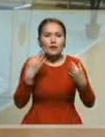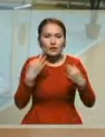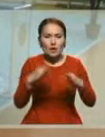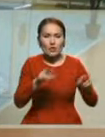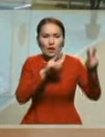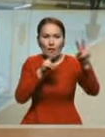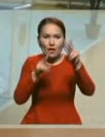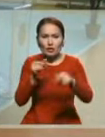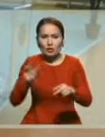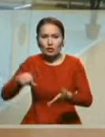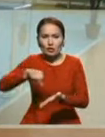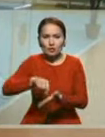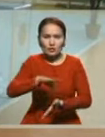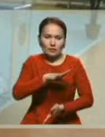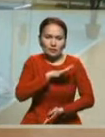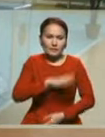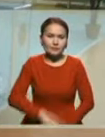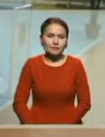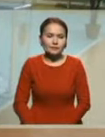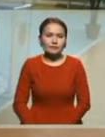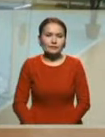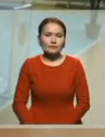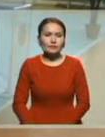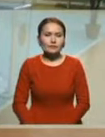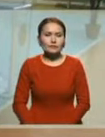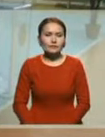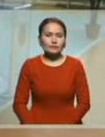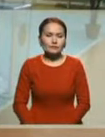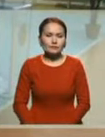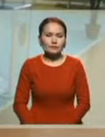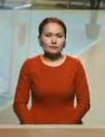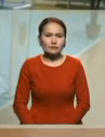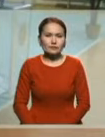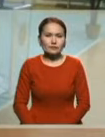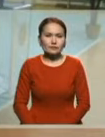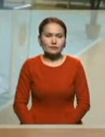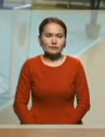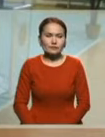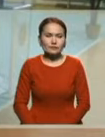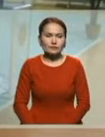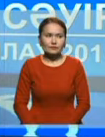байқаушылар бағамдап отыр. Эльвира Тағайқызы, Наталья Цой, Нұрмахан Бекмұратов, Нұриддин Сқақов, Түркістан.